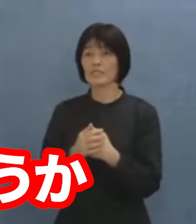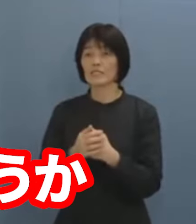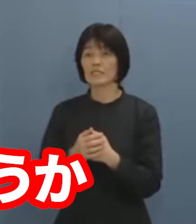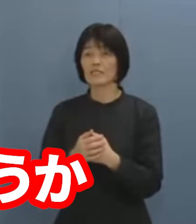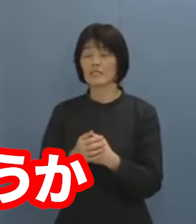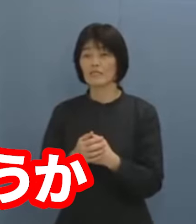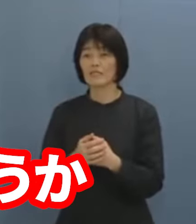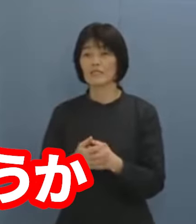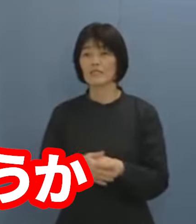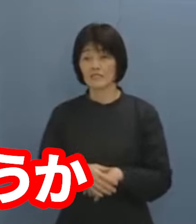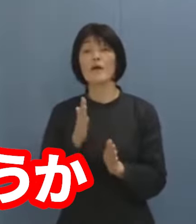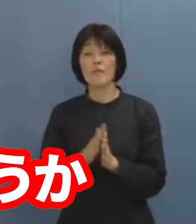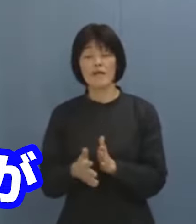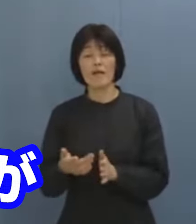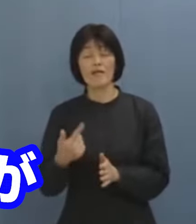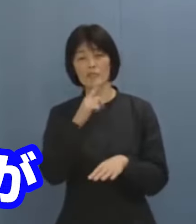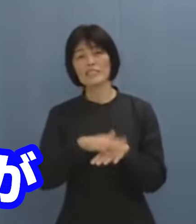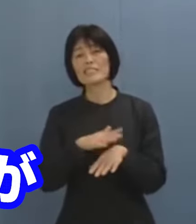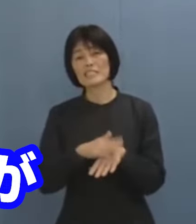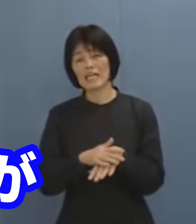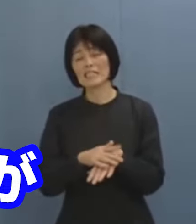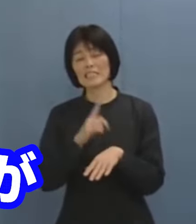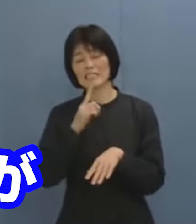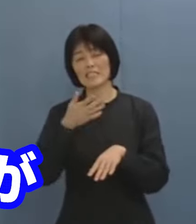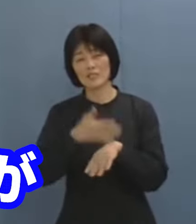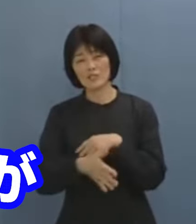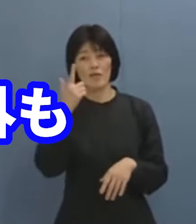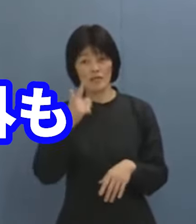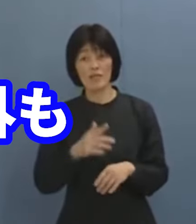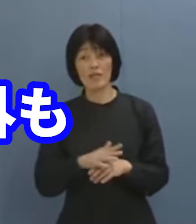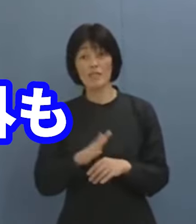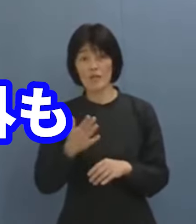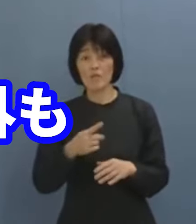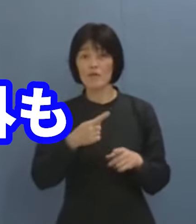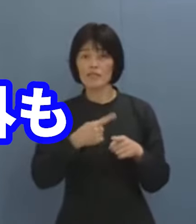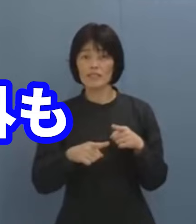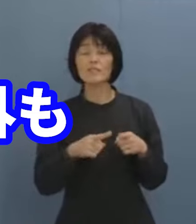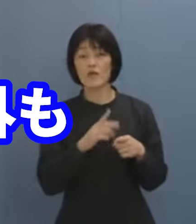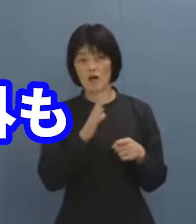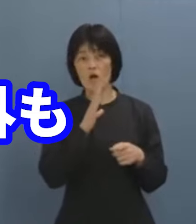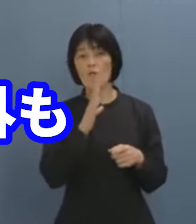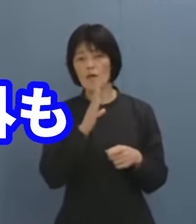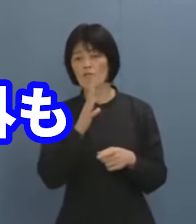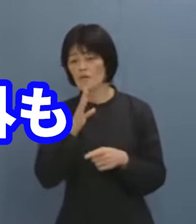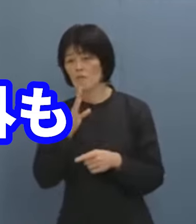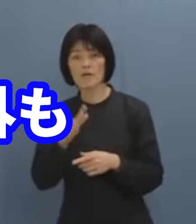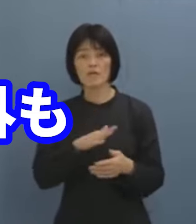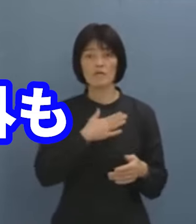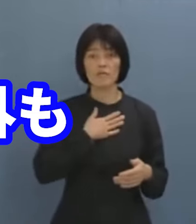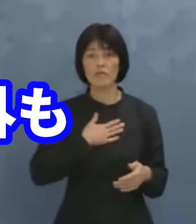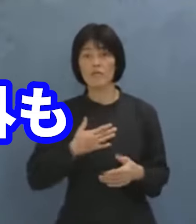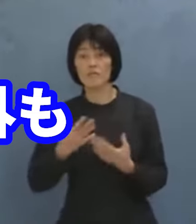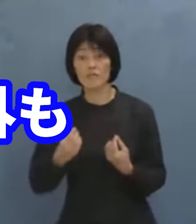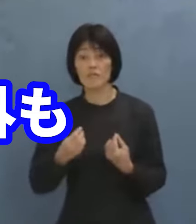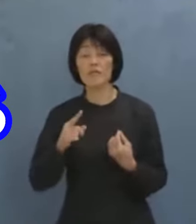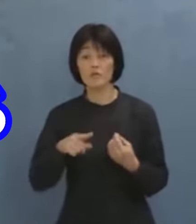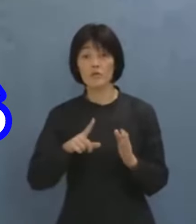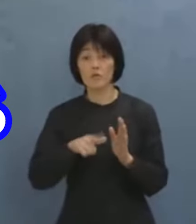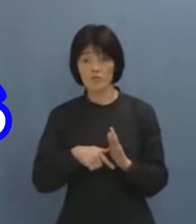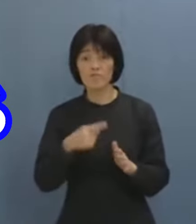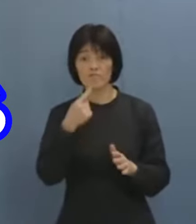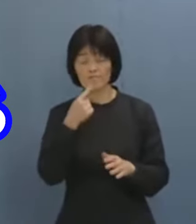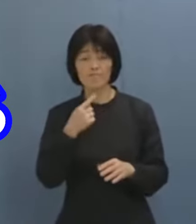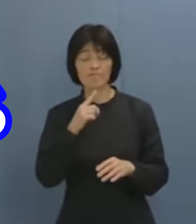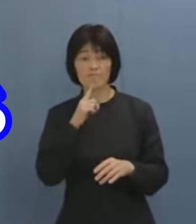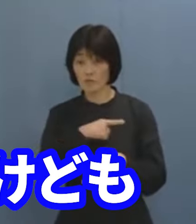回はされないんでしょうか。 あの事実でないということがハラスメントの問題以 以外の中でもあのたくさん含